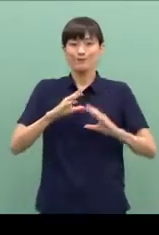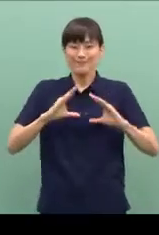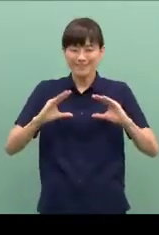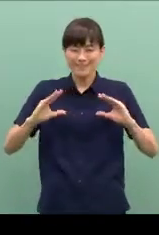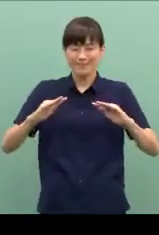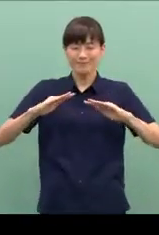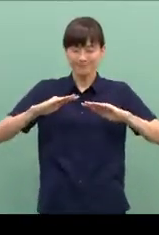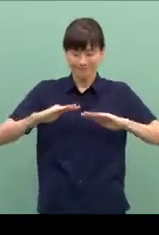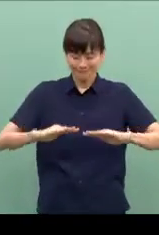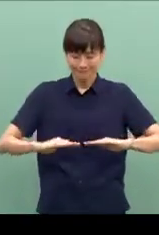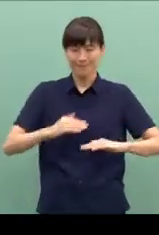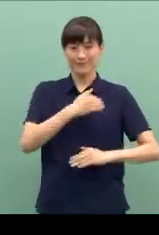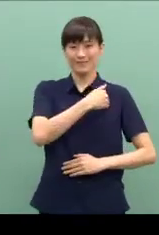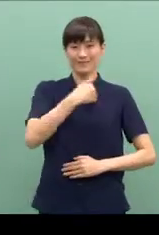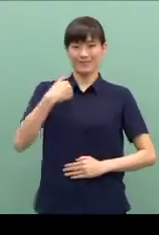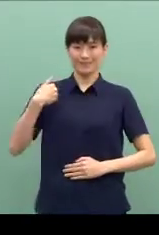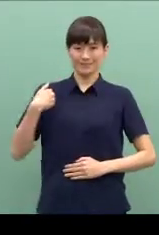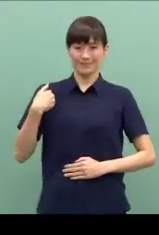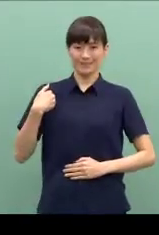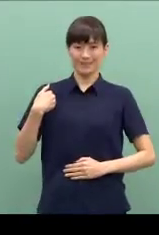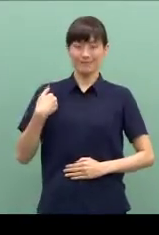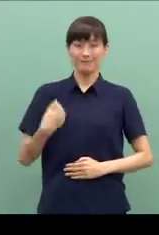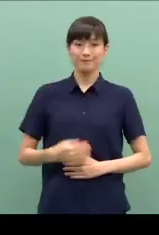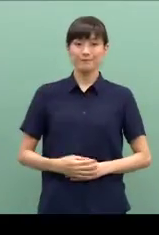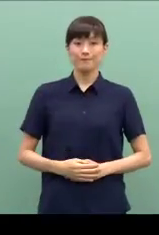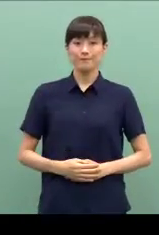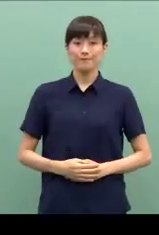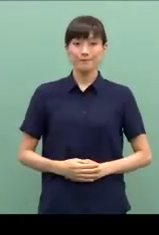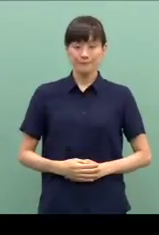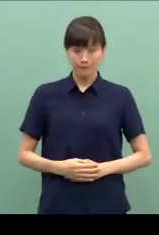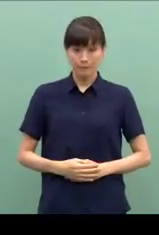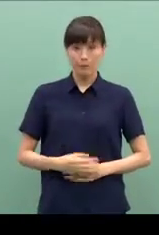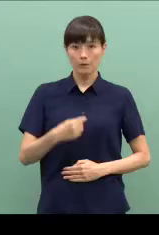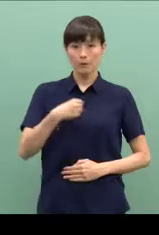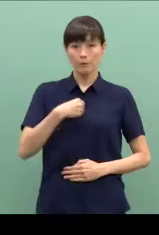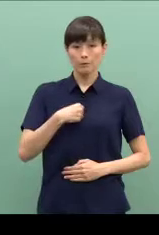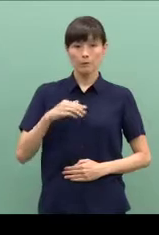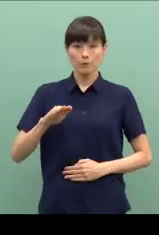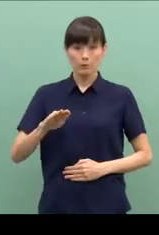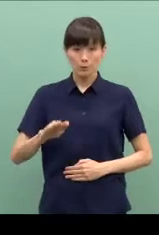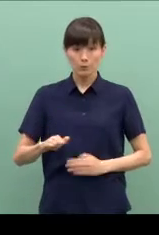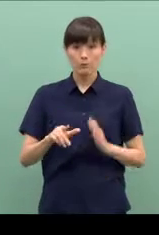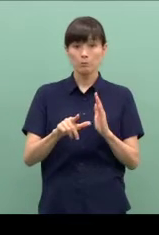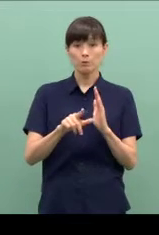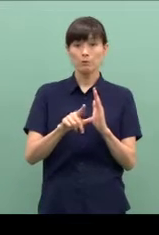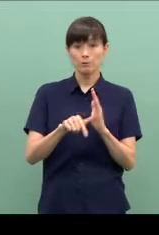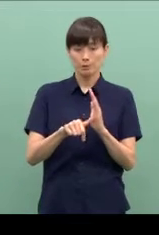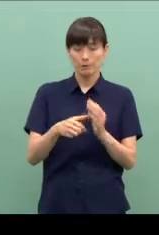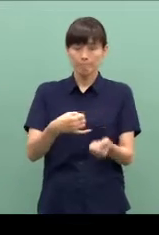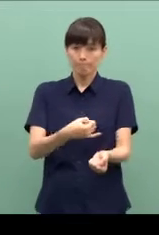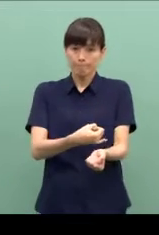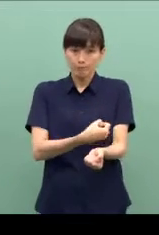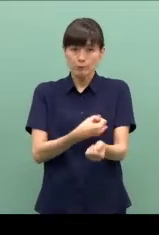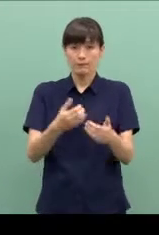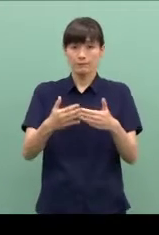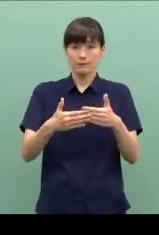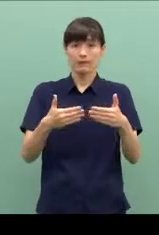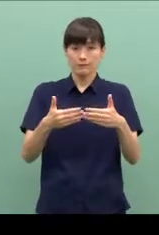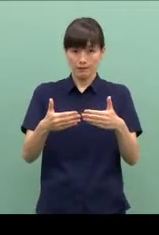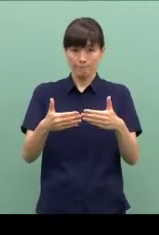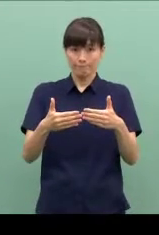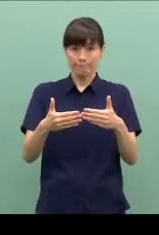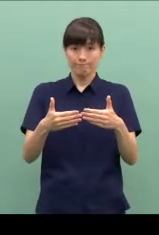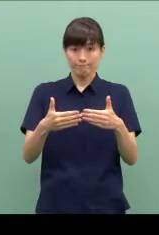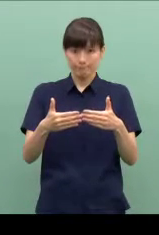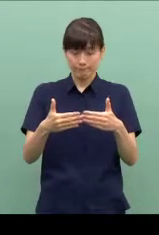タッフの方も優しいですし、安心して受けれると思います。 実は僕も幼い時に輸血の経験があります